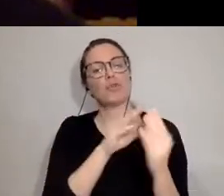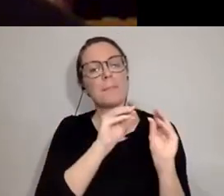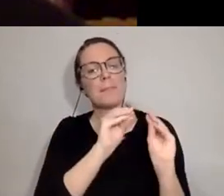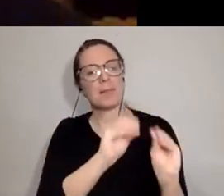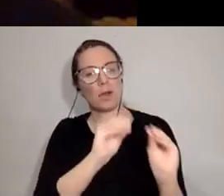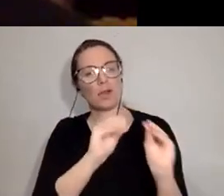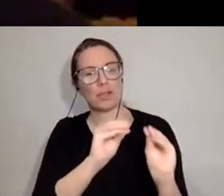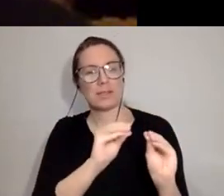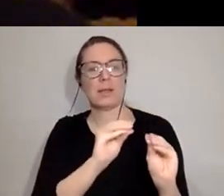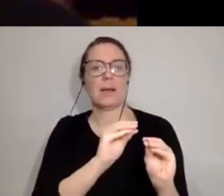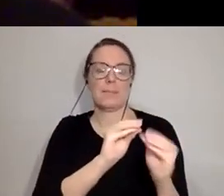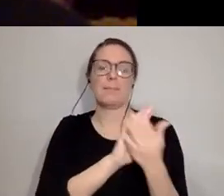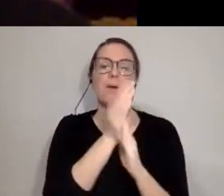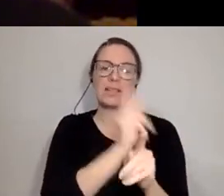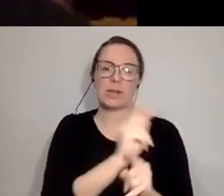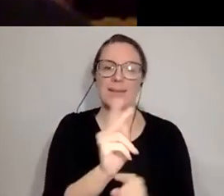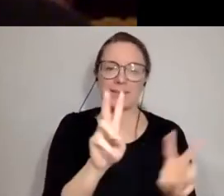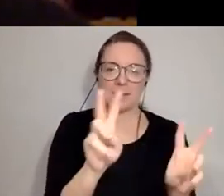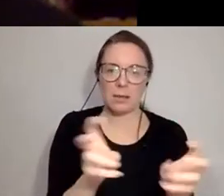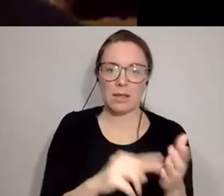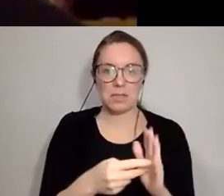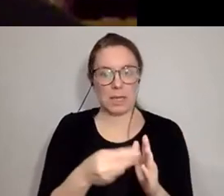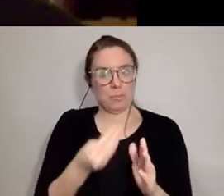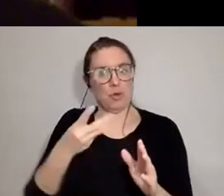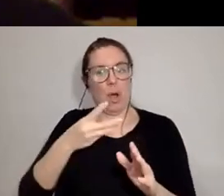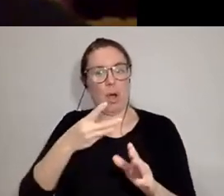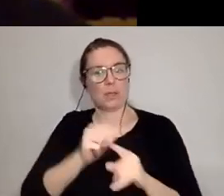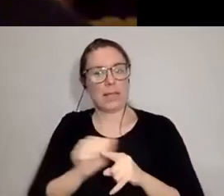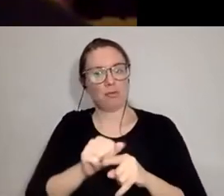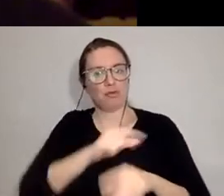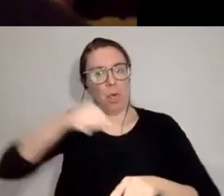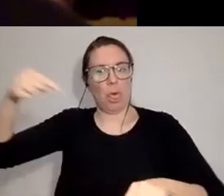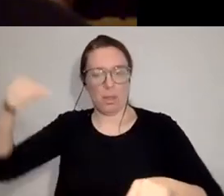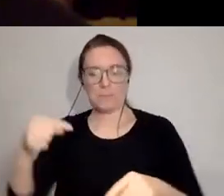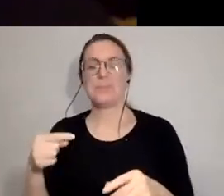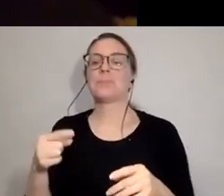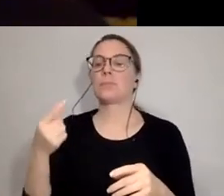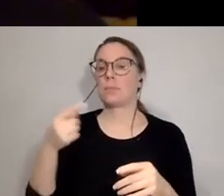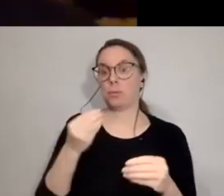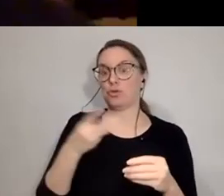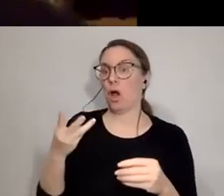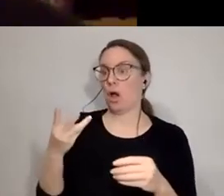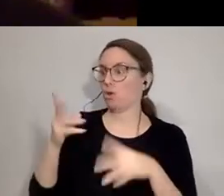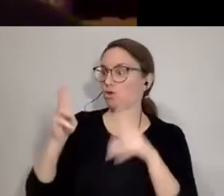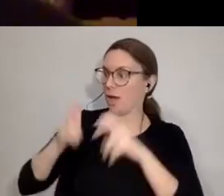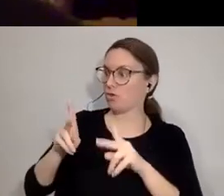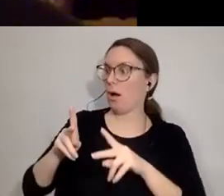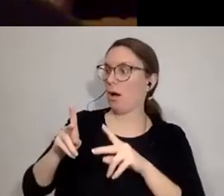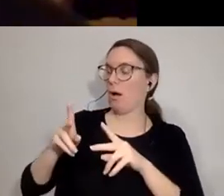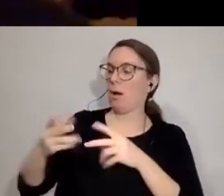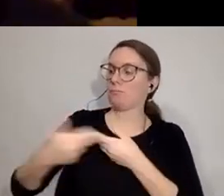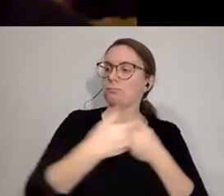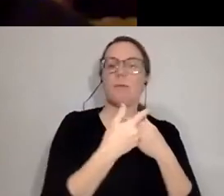beaucoup d'heures de stage, on intervient à la fois, nous sommes des enseignants-chercheurs de différentes universités et puis il y a des intervenants